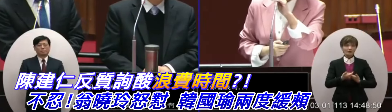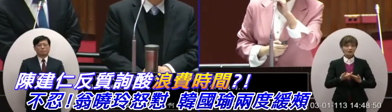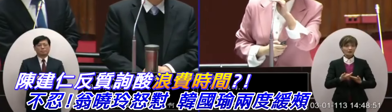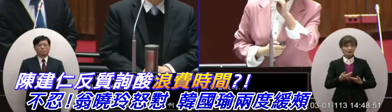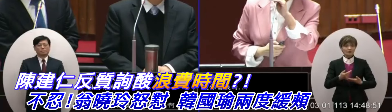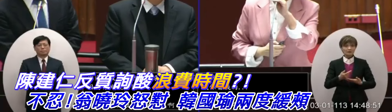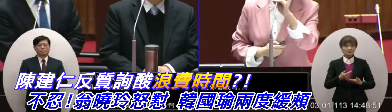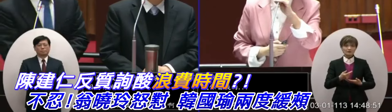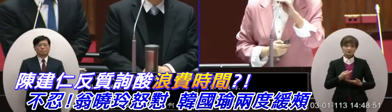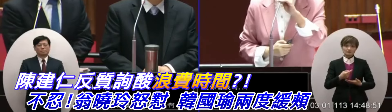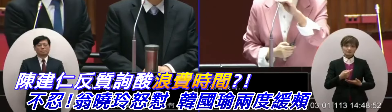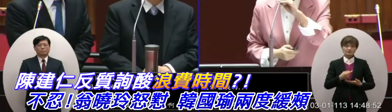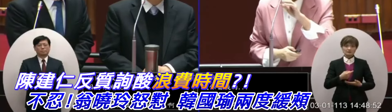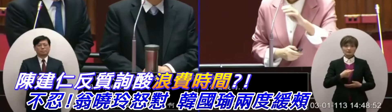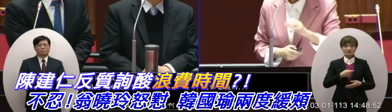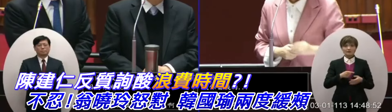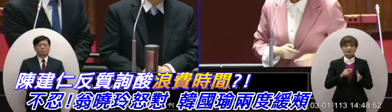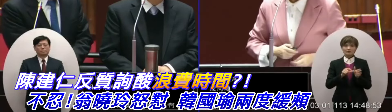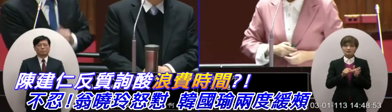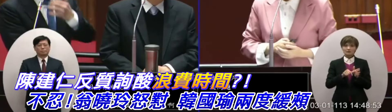烦要帮我加回来，谢谢。